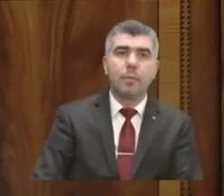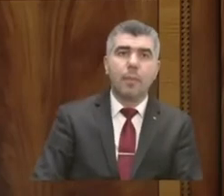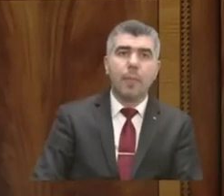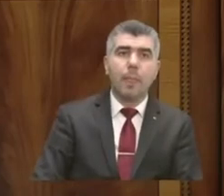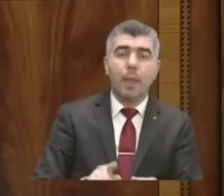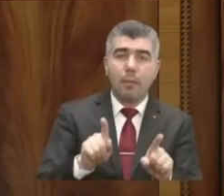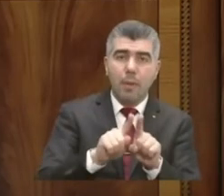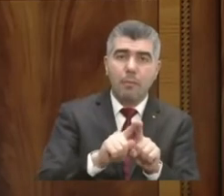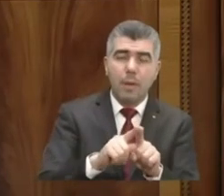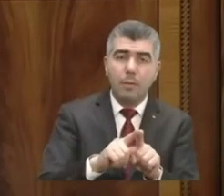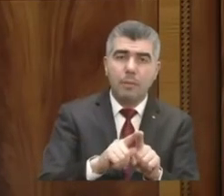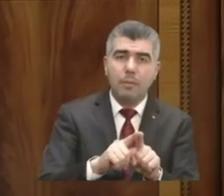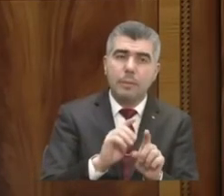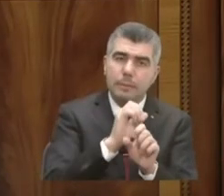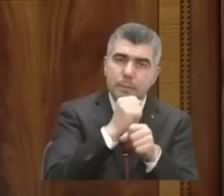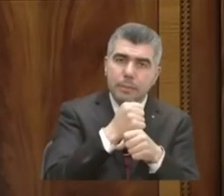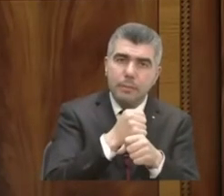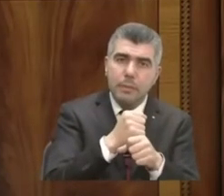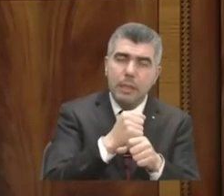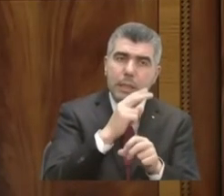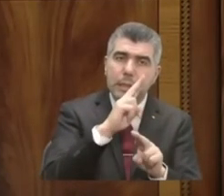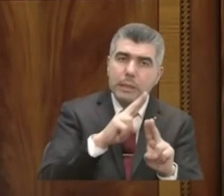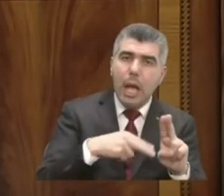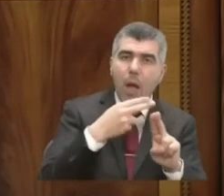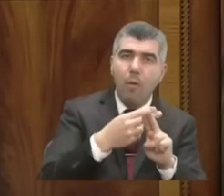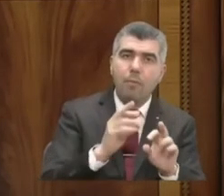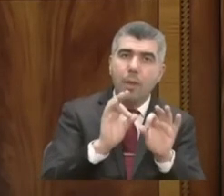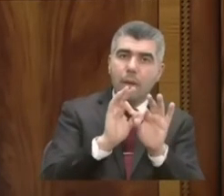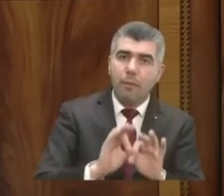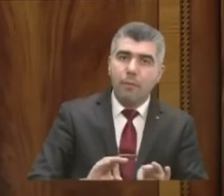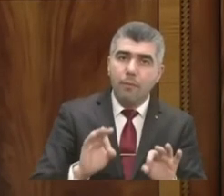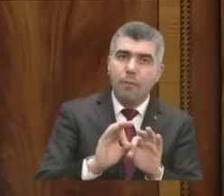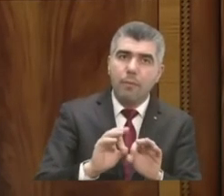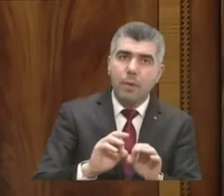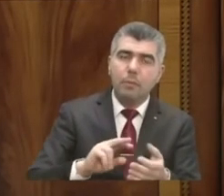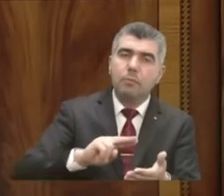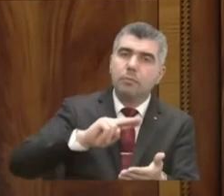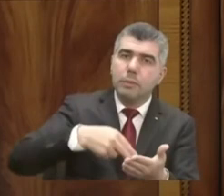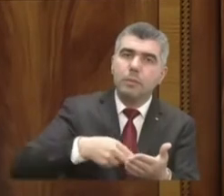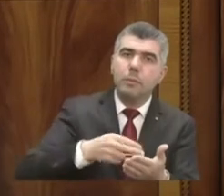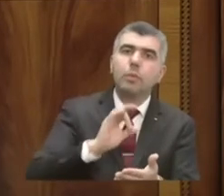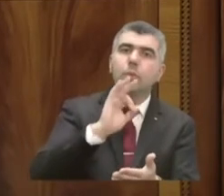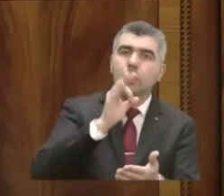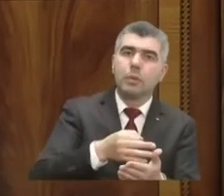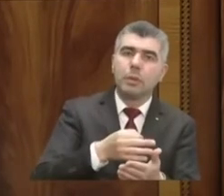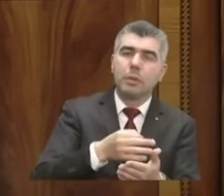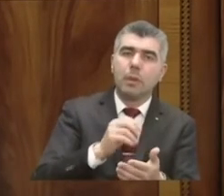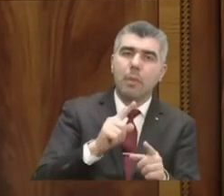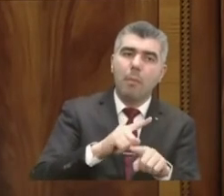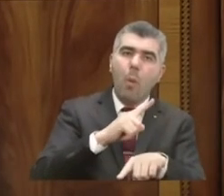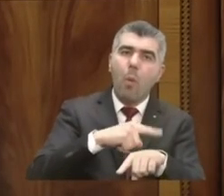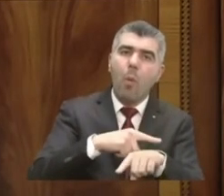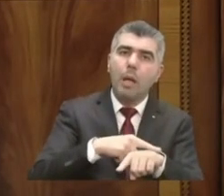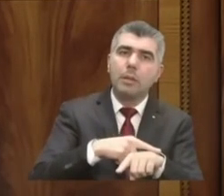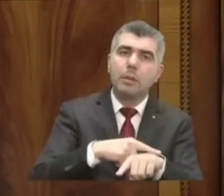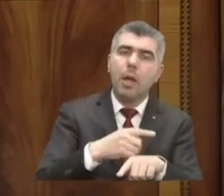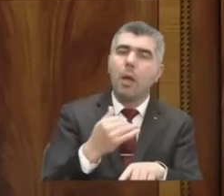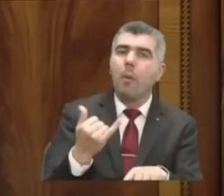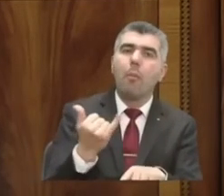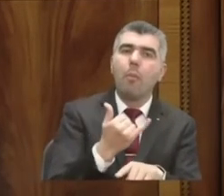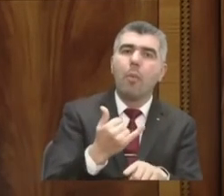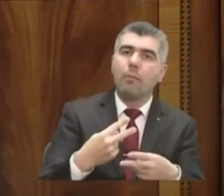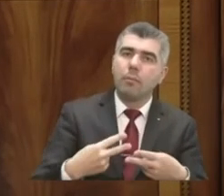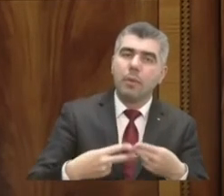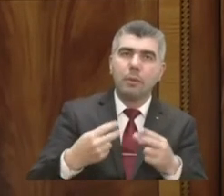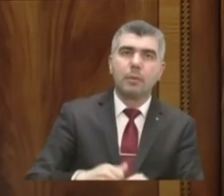السيلونس يعني السكوت كاينش الجواب، سافو اوتوريزاسيون ا لافونير، غادي نتفقوا على واحد لو ديلي ان شاء الله اللي غادي نخرجوا.